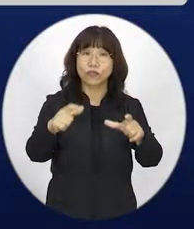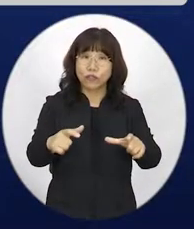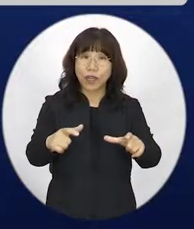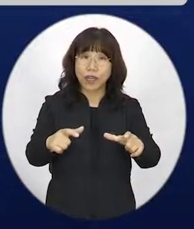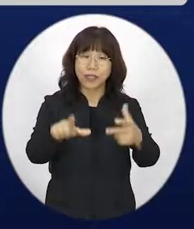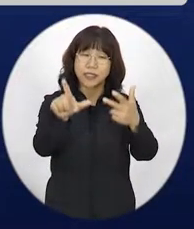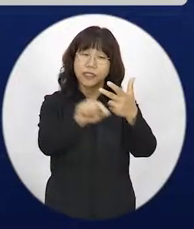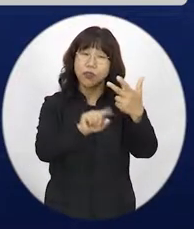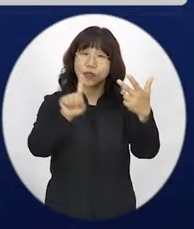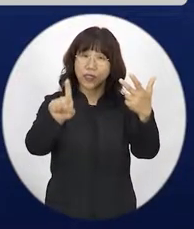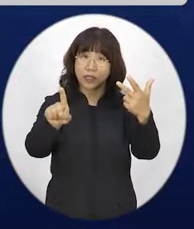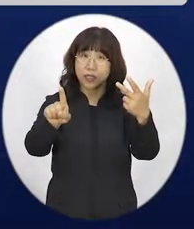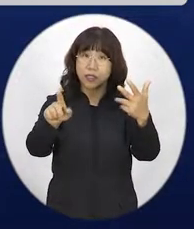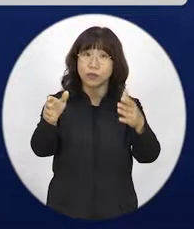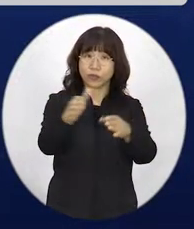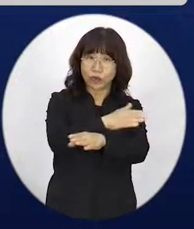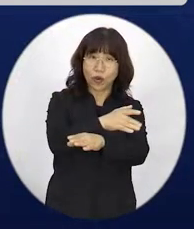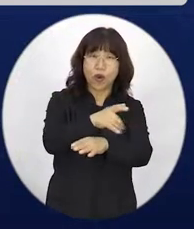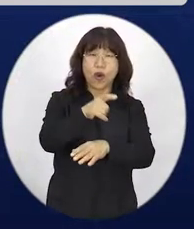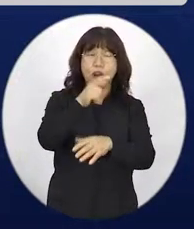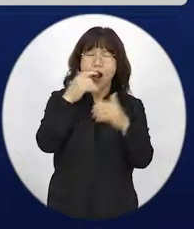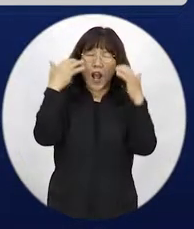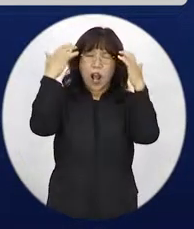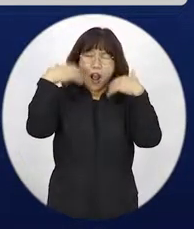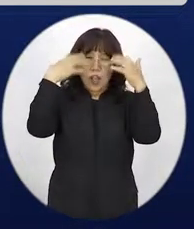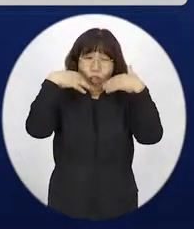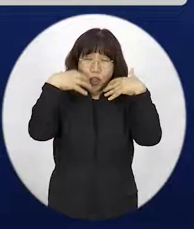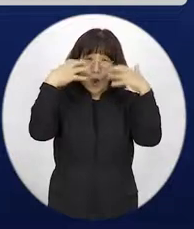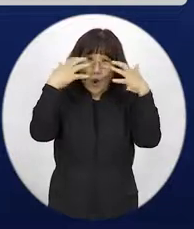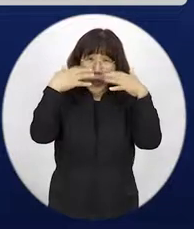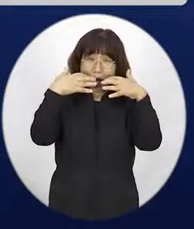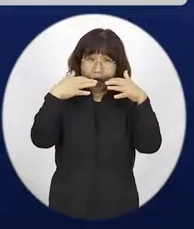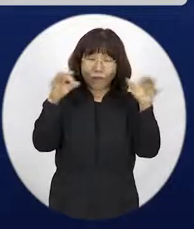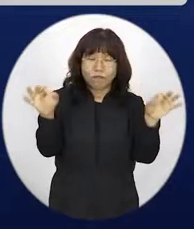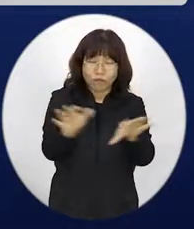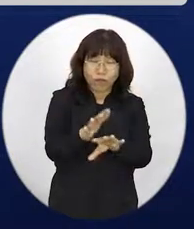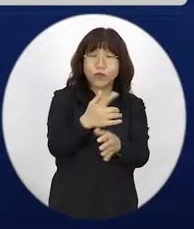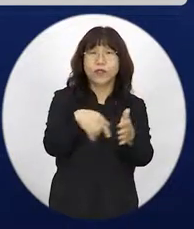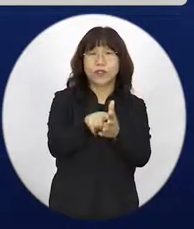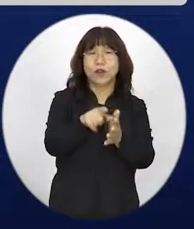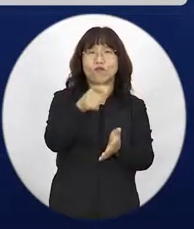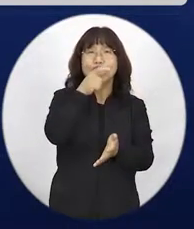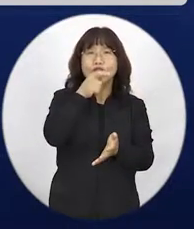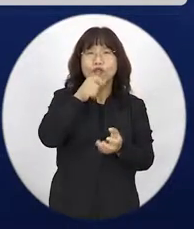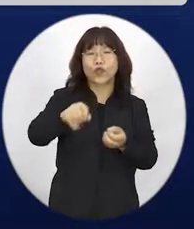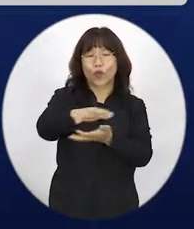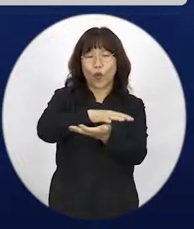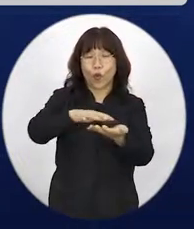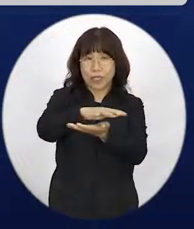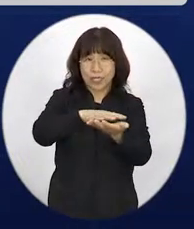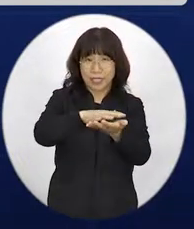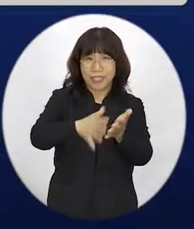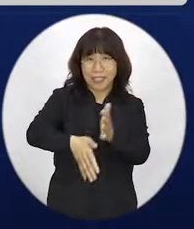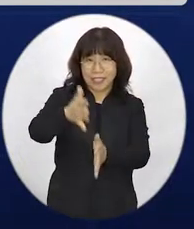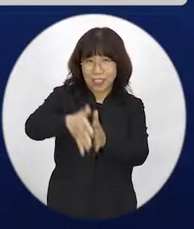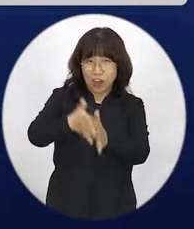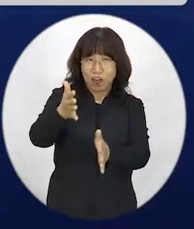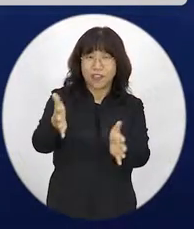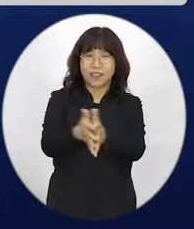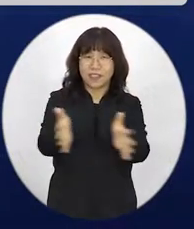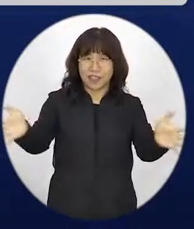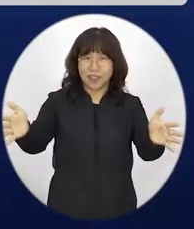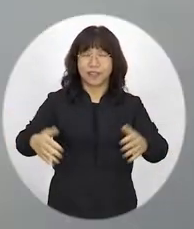강서구가 지난 7월 1일부터 무더위를 식혀줄 물놀이형 수경시설을 전격 가동하고 운영에 들어갔습니다.